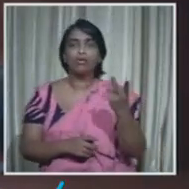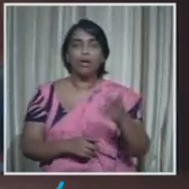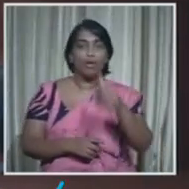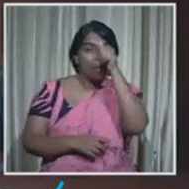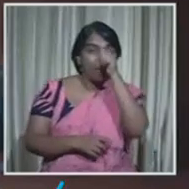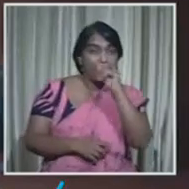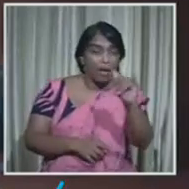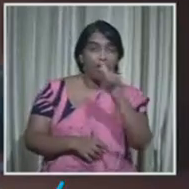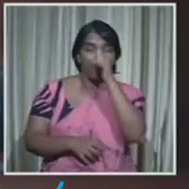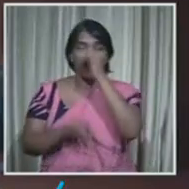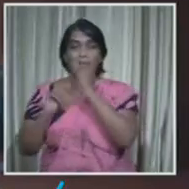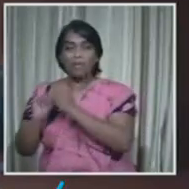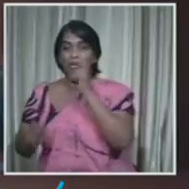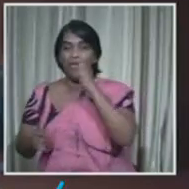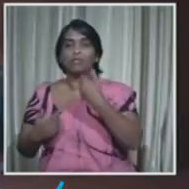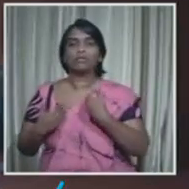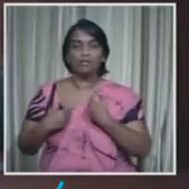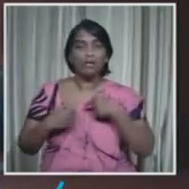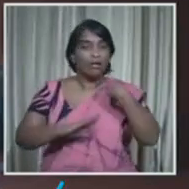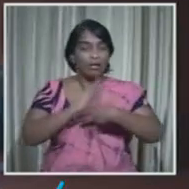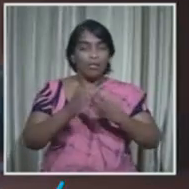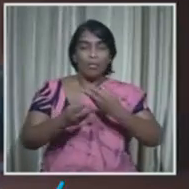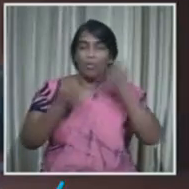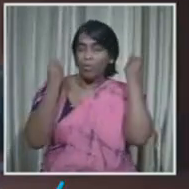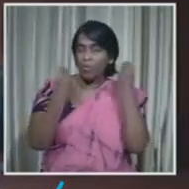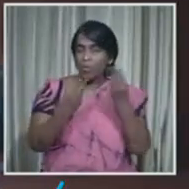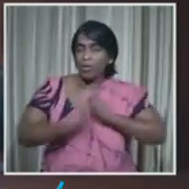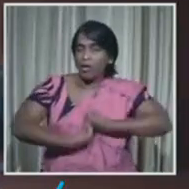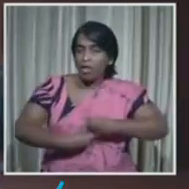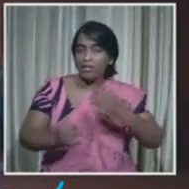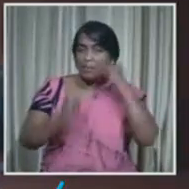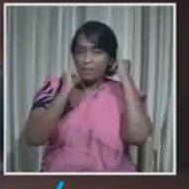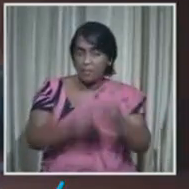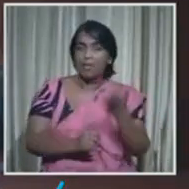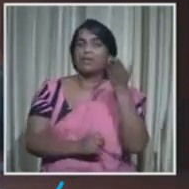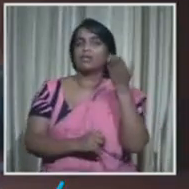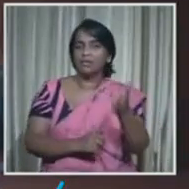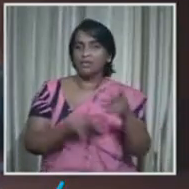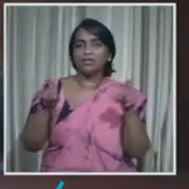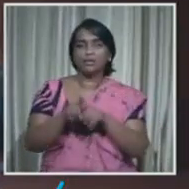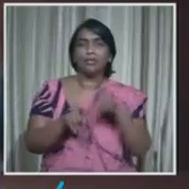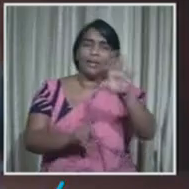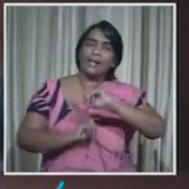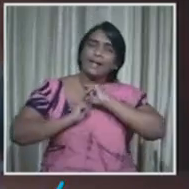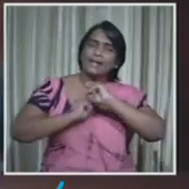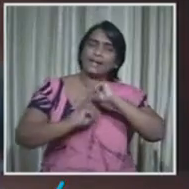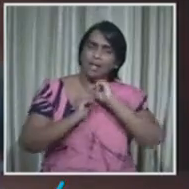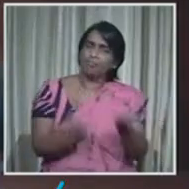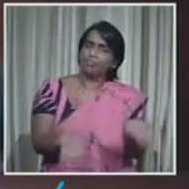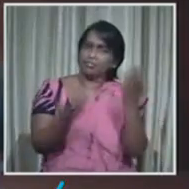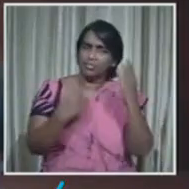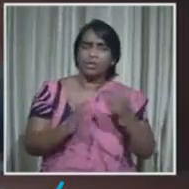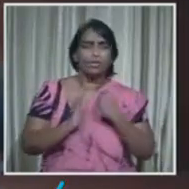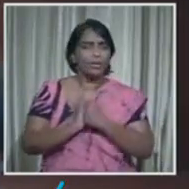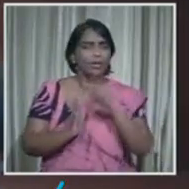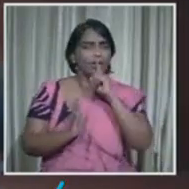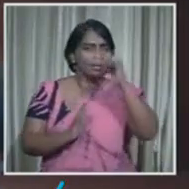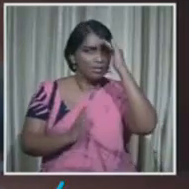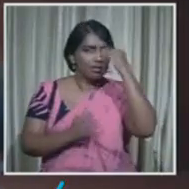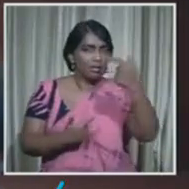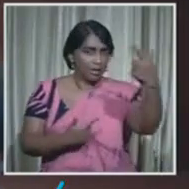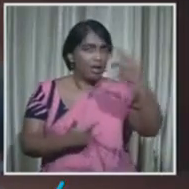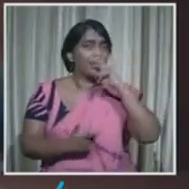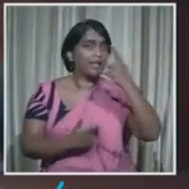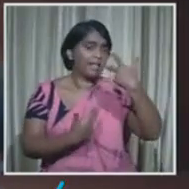था दूषिते टे रही बन्ना मेरा टे अपराध कार ऐसा अपराध वाल टे रही बन्ना ऐसा मेगोल का ऐगान नो ना गरु कता ने कुछ मेगोल मट का ऐगान